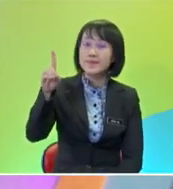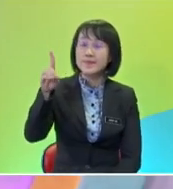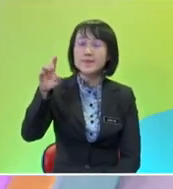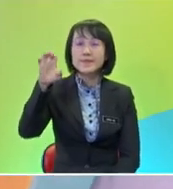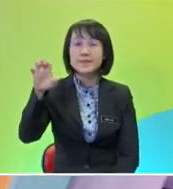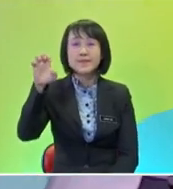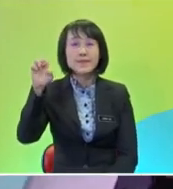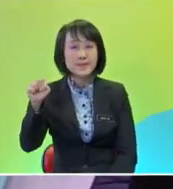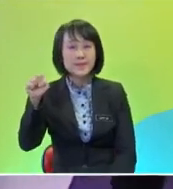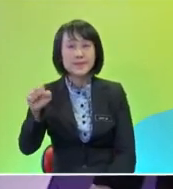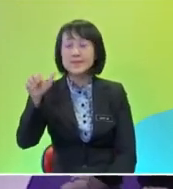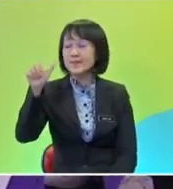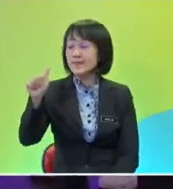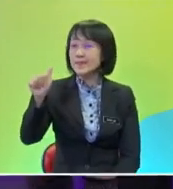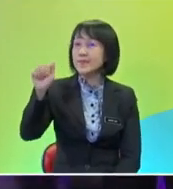Aedes.